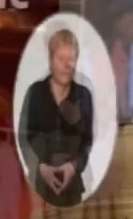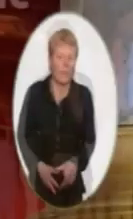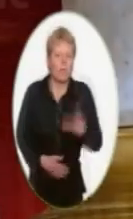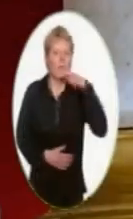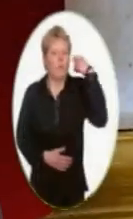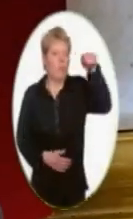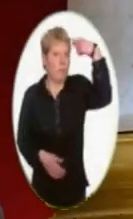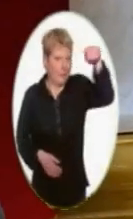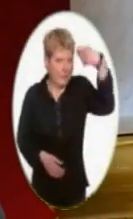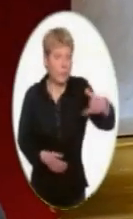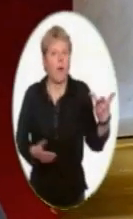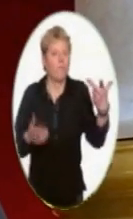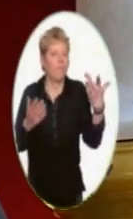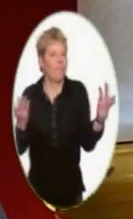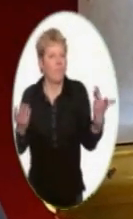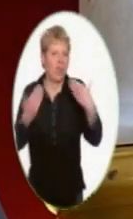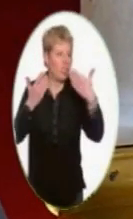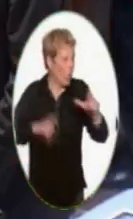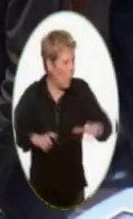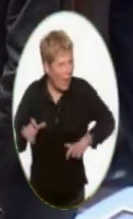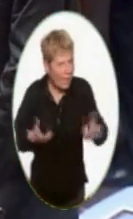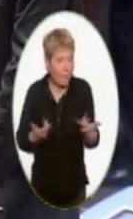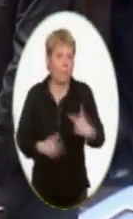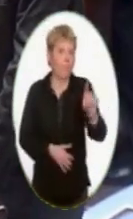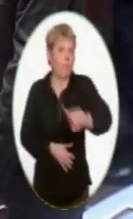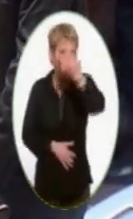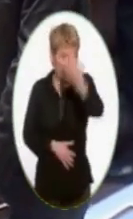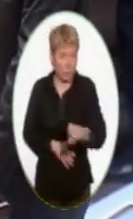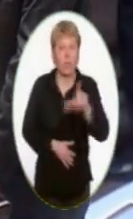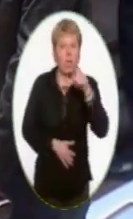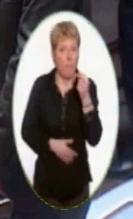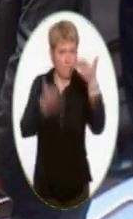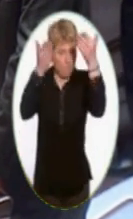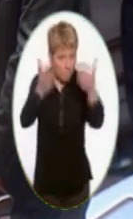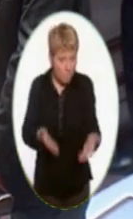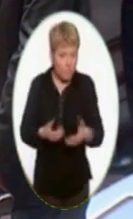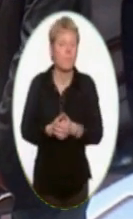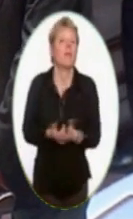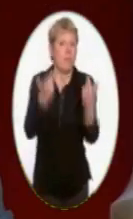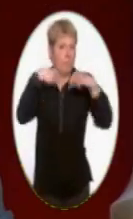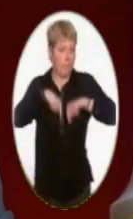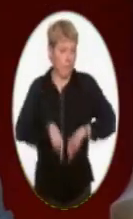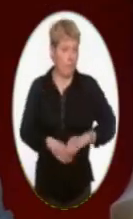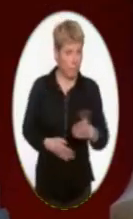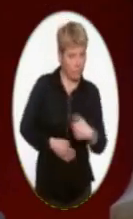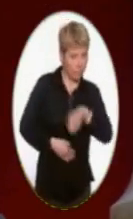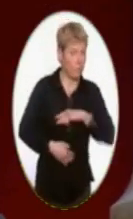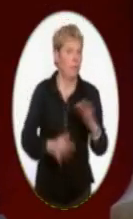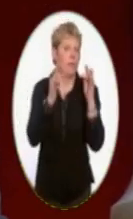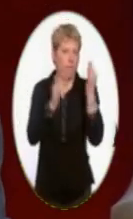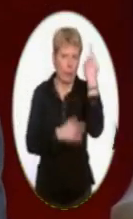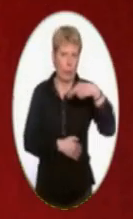bienvenue à l'Assemblée nationale où Michel Alliot-Marie va être de nouveau sur la sellette. On en parle avec mon invité, le député socialiste